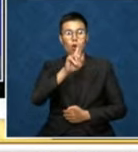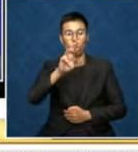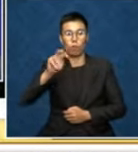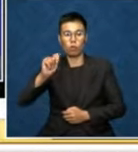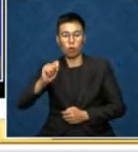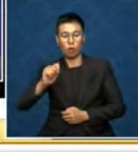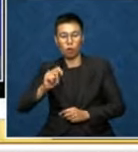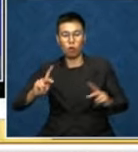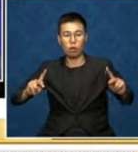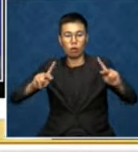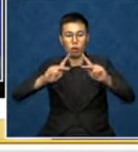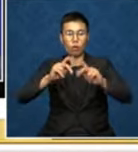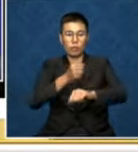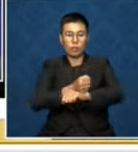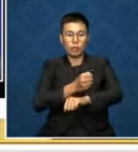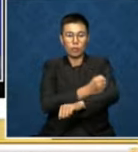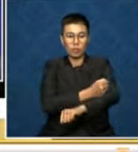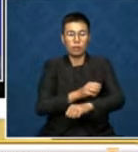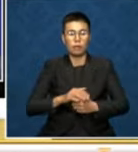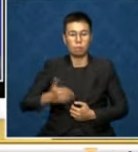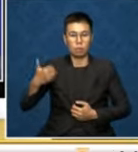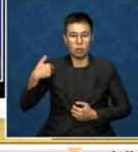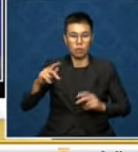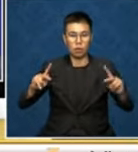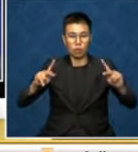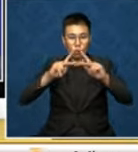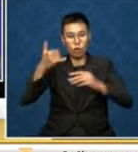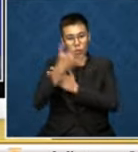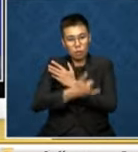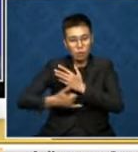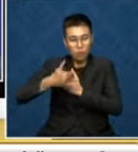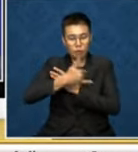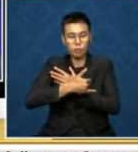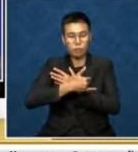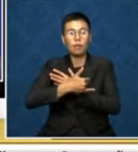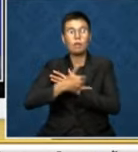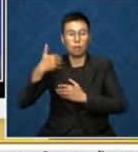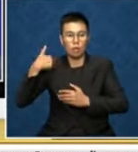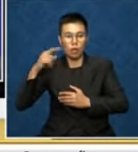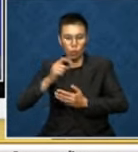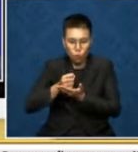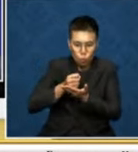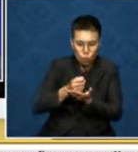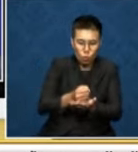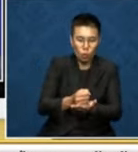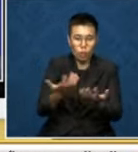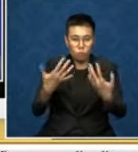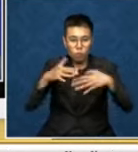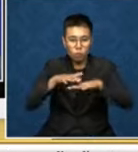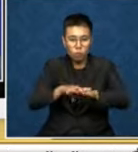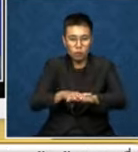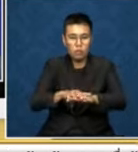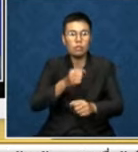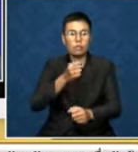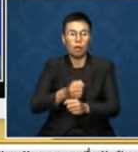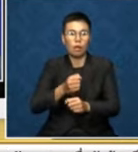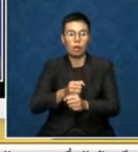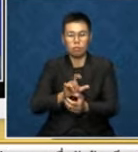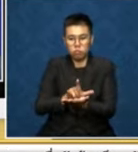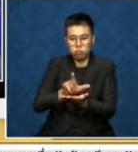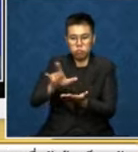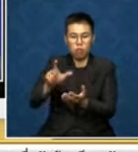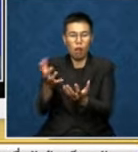กระทรวงแรงงานท่านรัฐมนตรีว่าการกระทรวงการต่างประเทศนะครับที่บูรณาการกันทำให้งานสำเร็จประการ